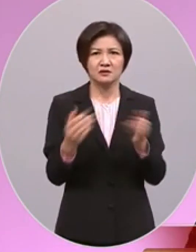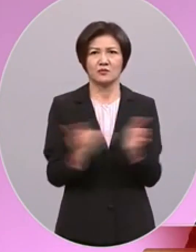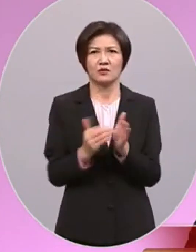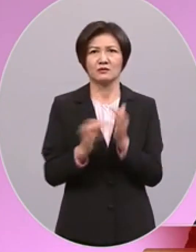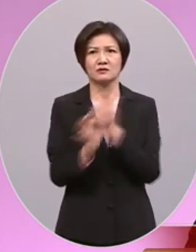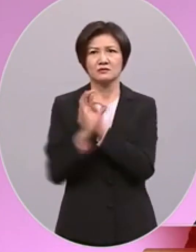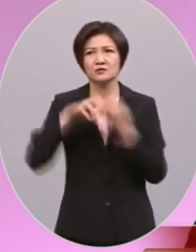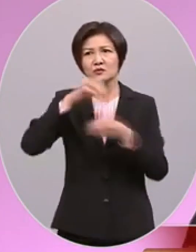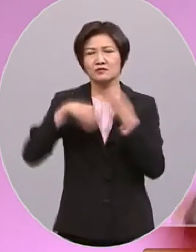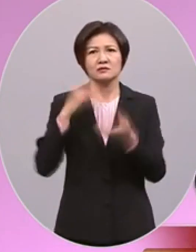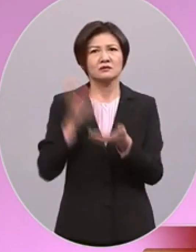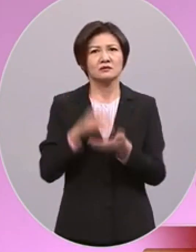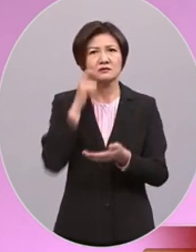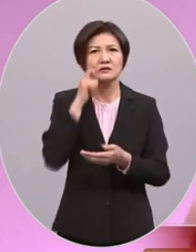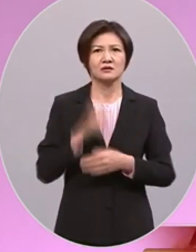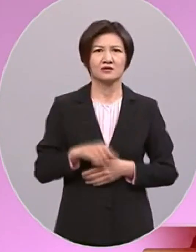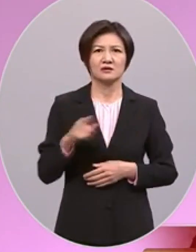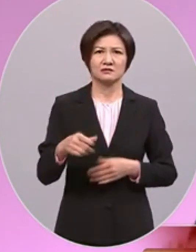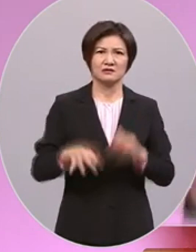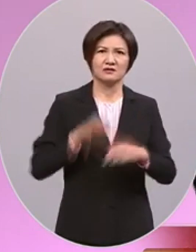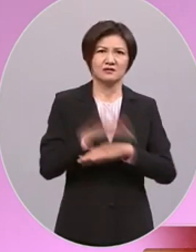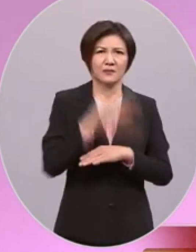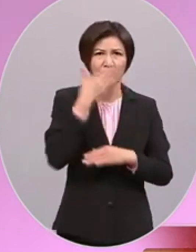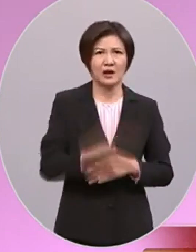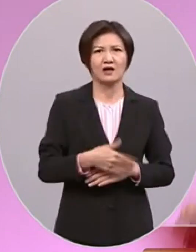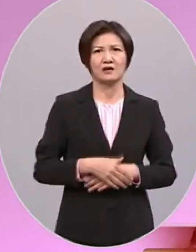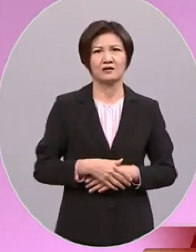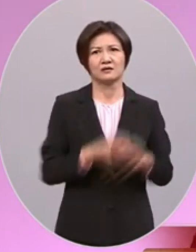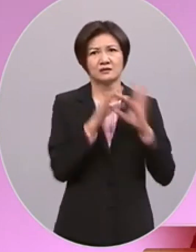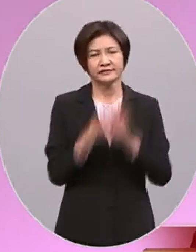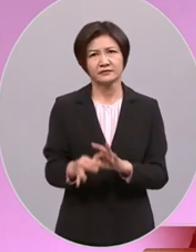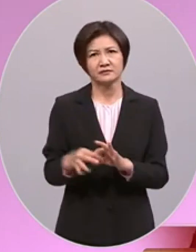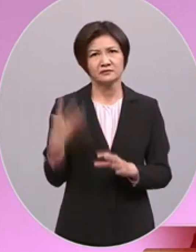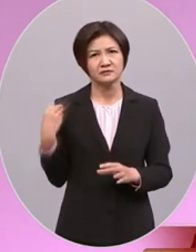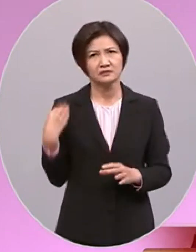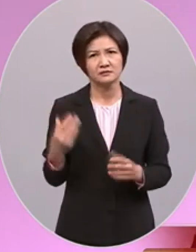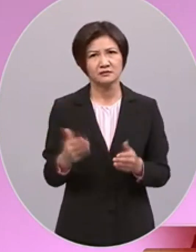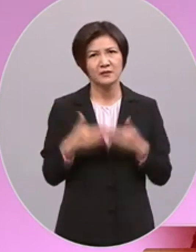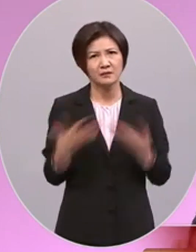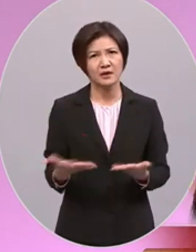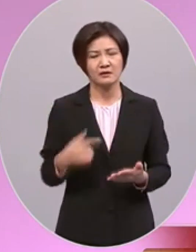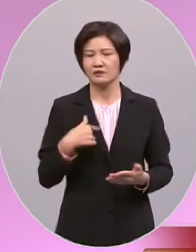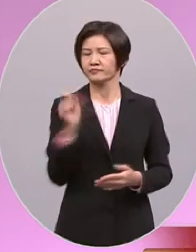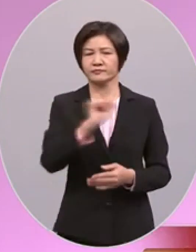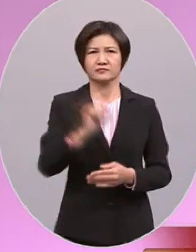运转的认证，这样子一个失败的投资案要来继续投资，我们